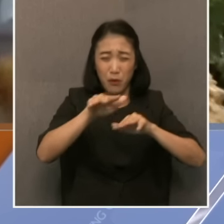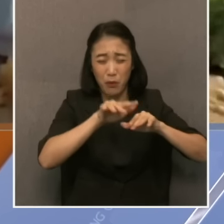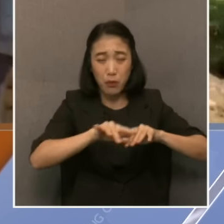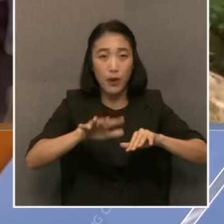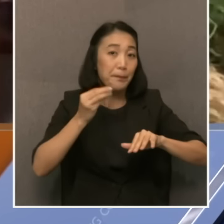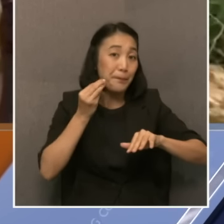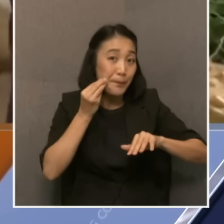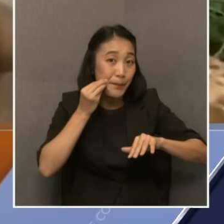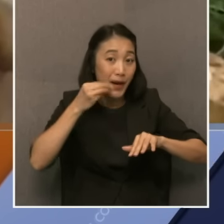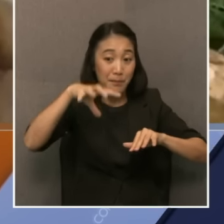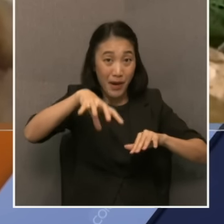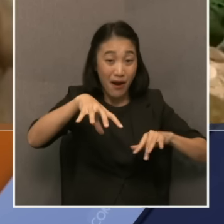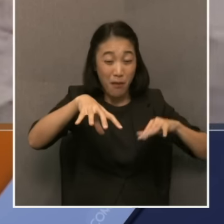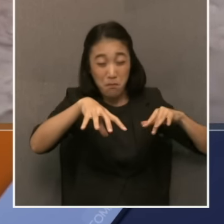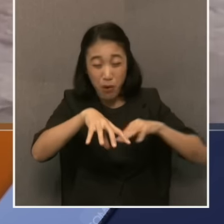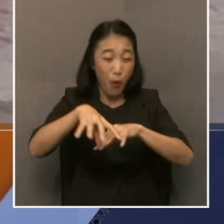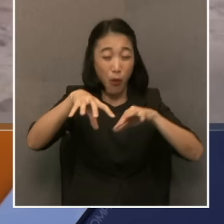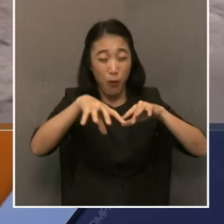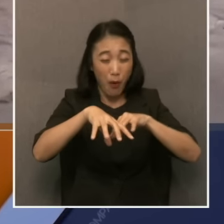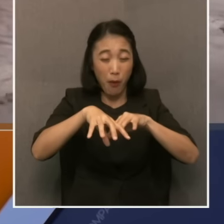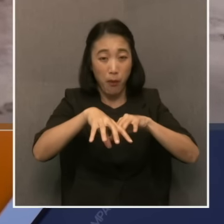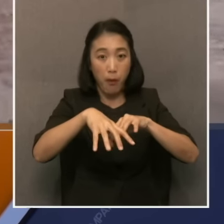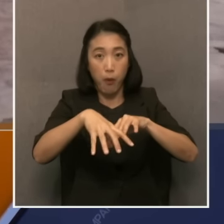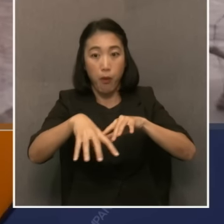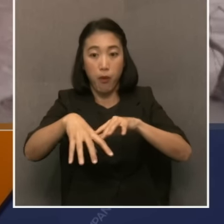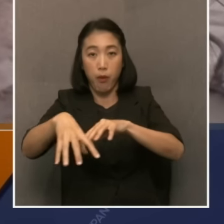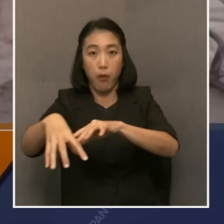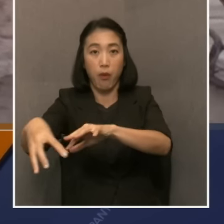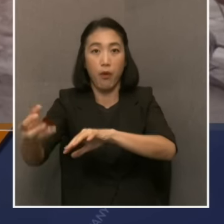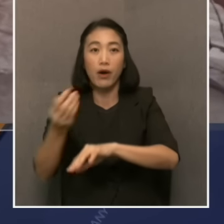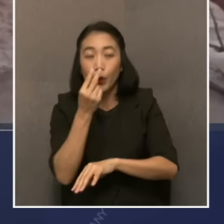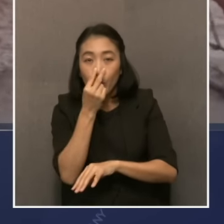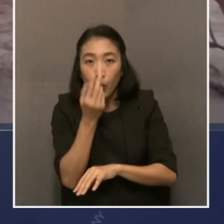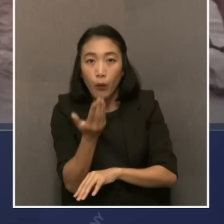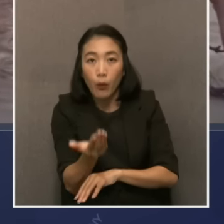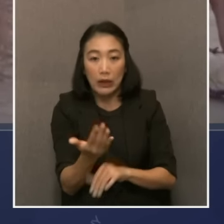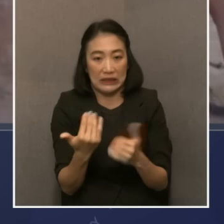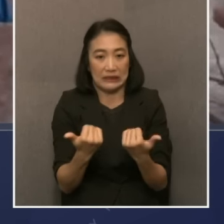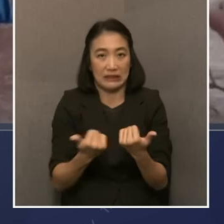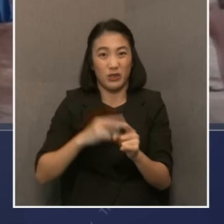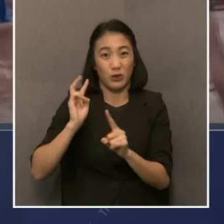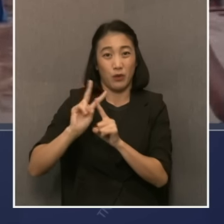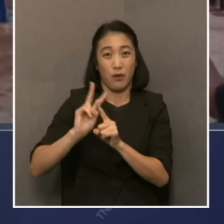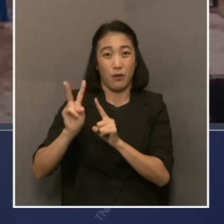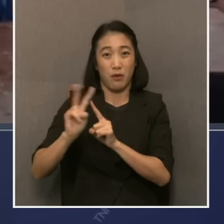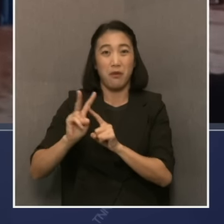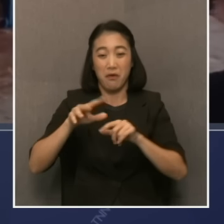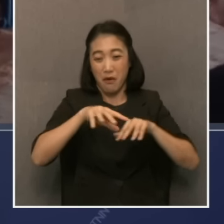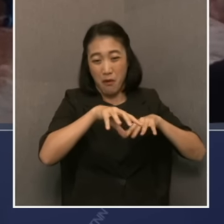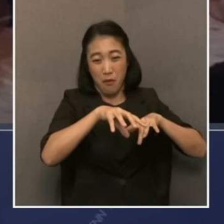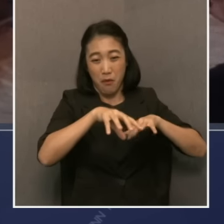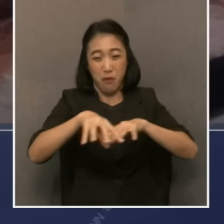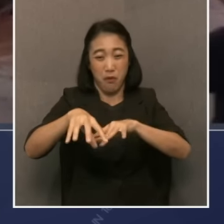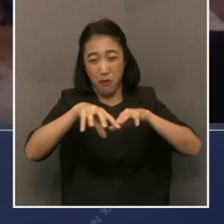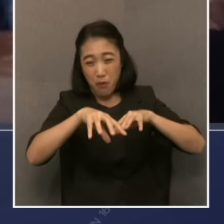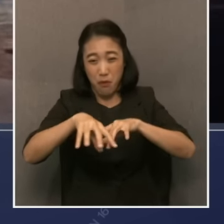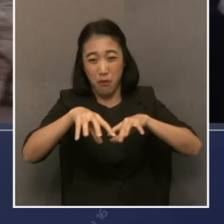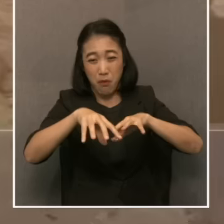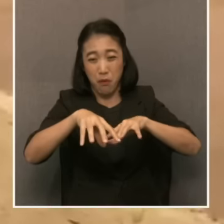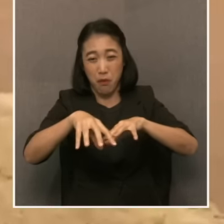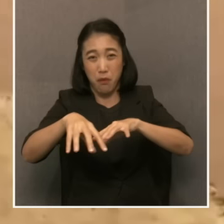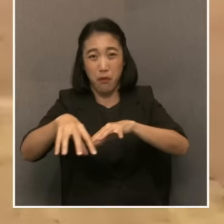ทั้งหลังหายไปกับกระแสน้ำนะคะซึ่งบ้านหลังนี้ก็ถือว่าเป็นหลังที่ 2แล้วค่ะที่เกิดเหตุการณ์นี้ไปดูสถานการณ์ที่เกิด